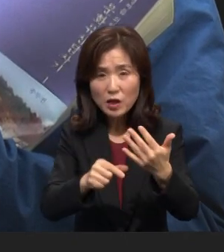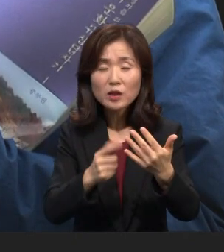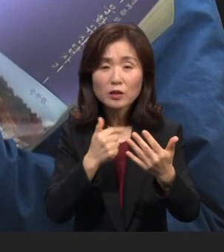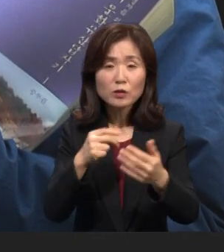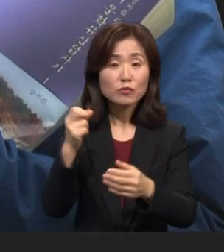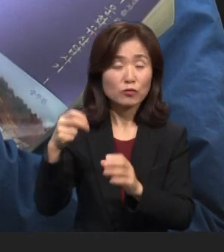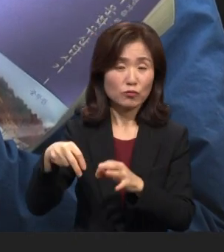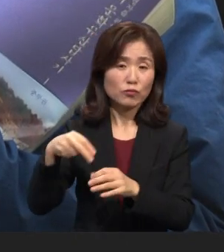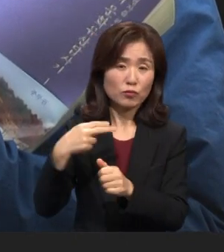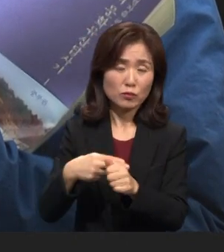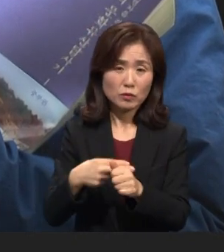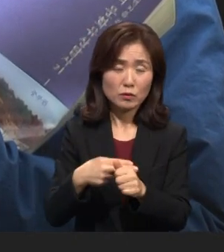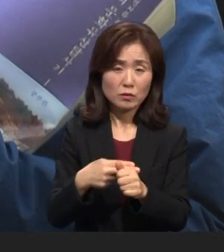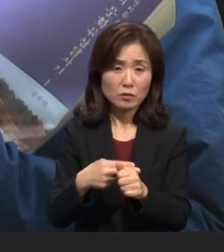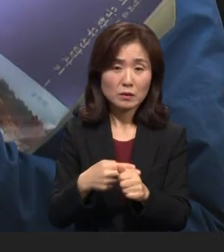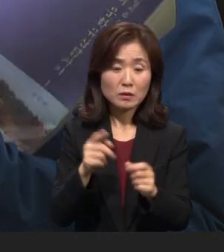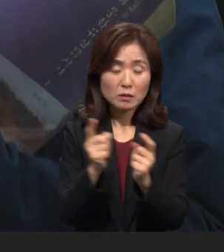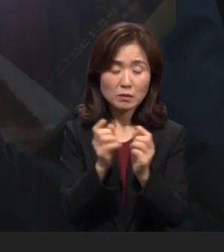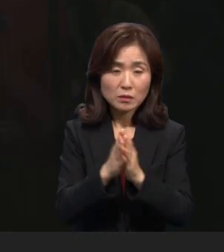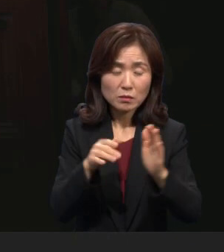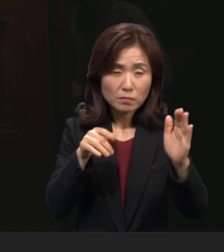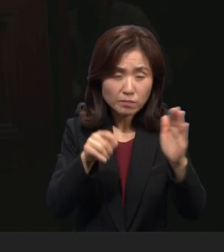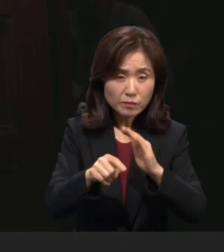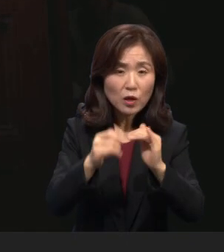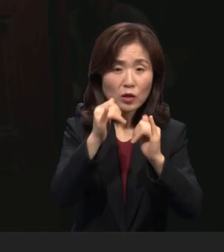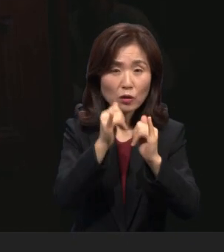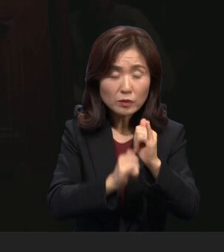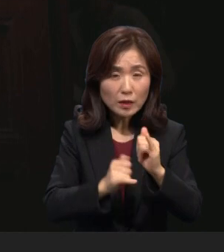역사, 답사의 중요성을 강조합니다.